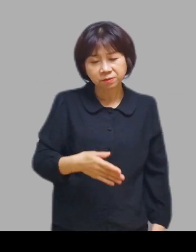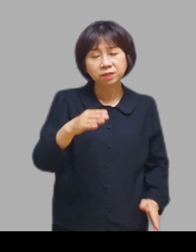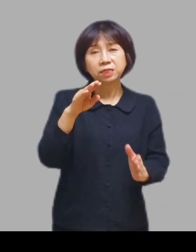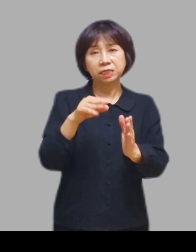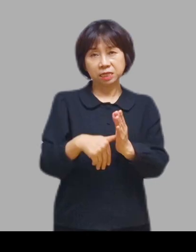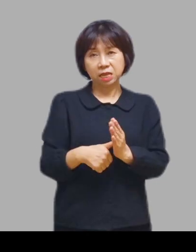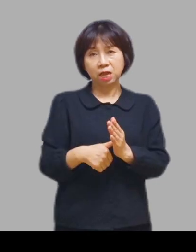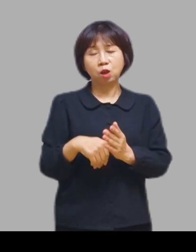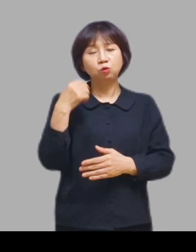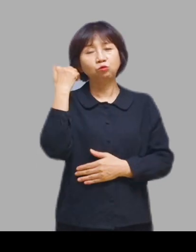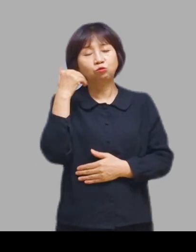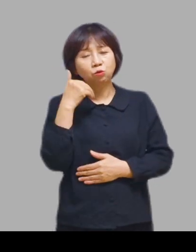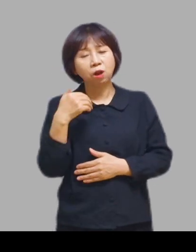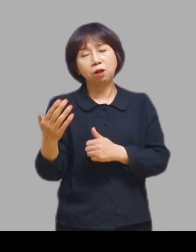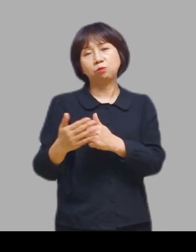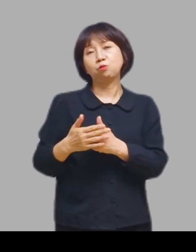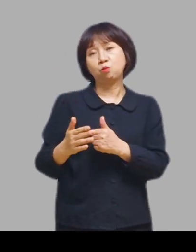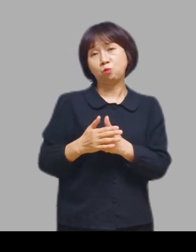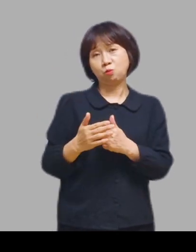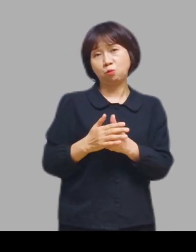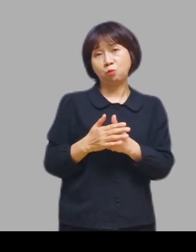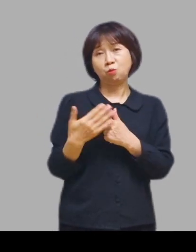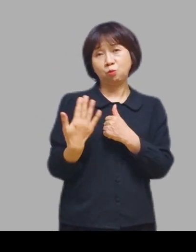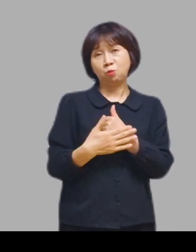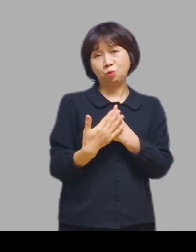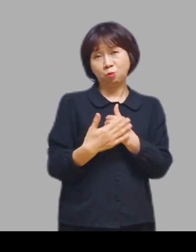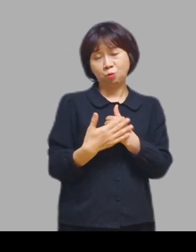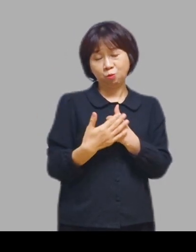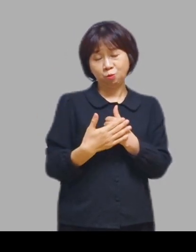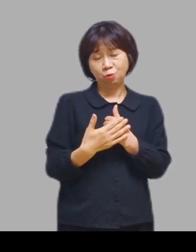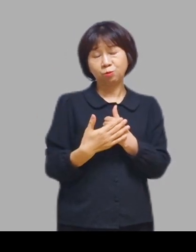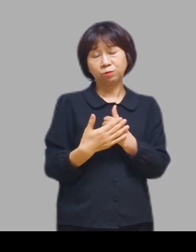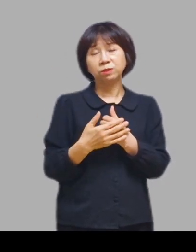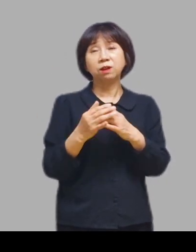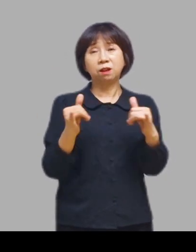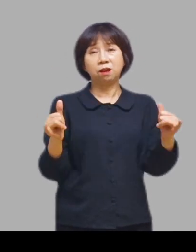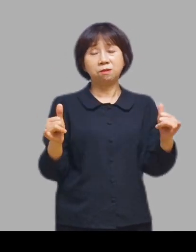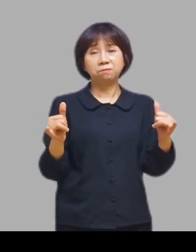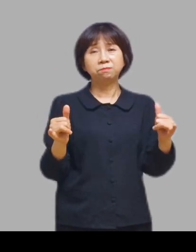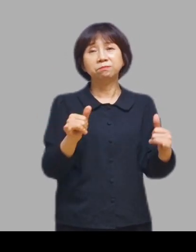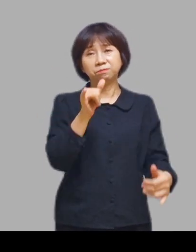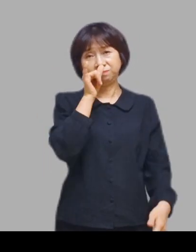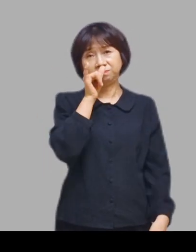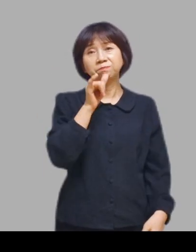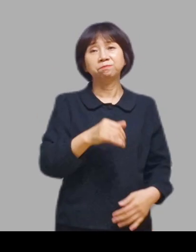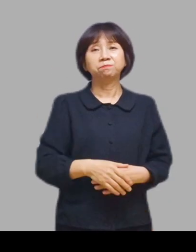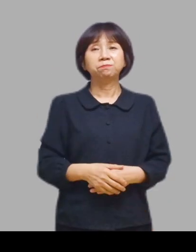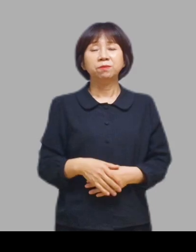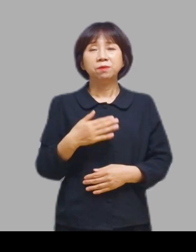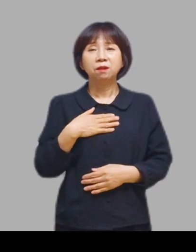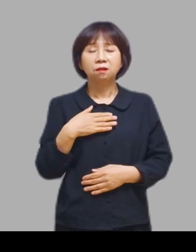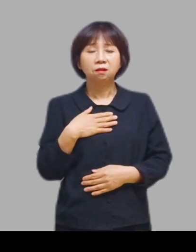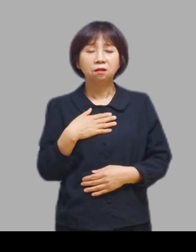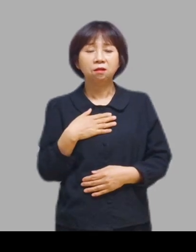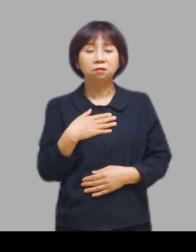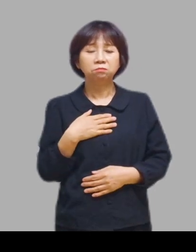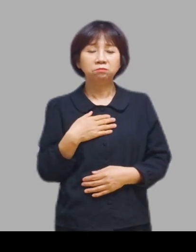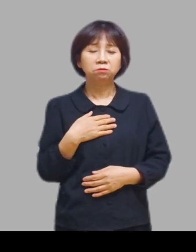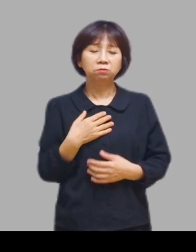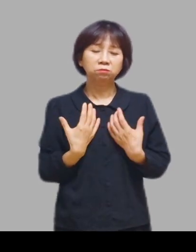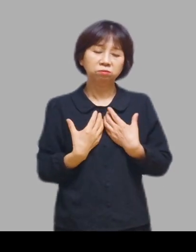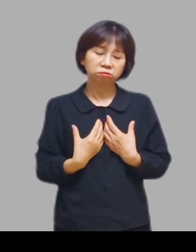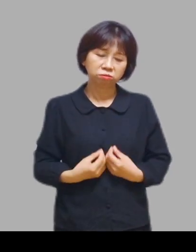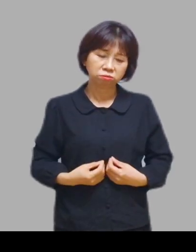있어준 사람이 그래도 한 사람쯤은 있지 않았을까요? 내 이야기를 들어준 사람,